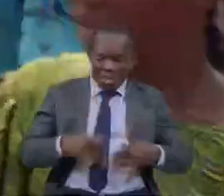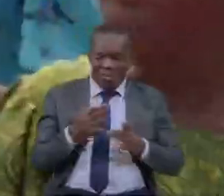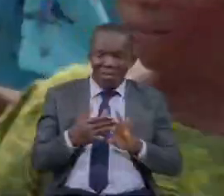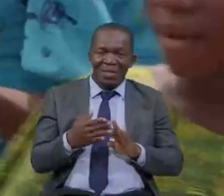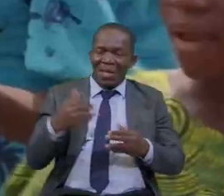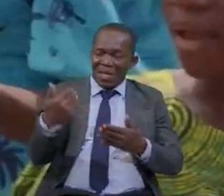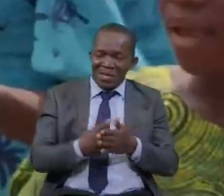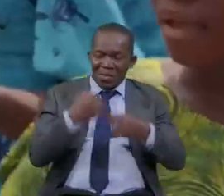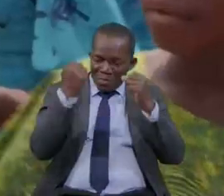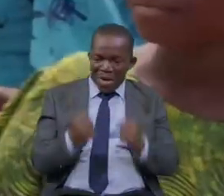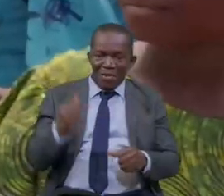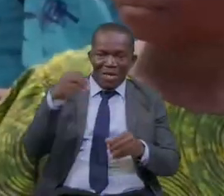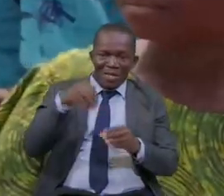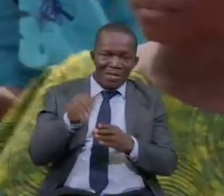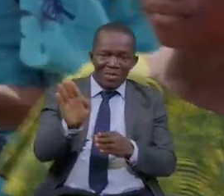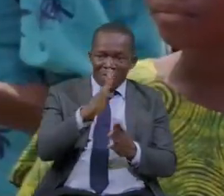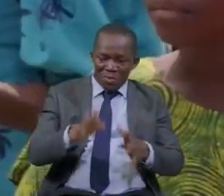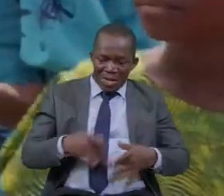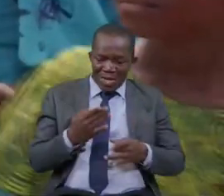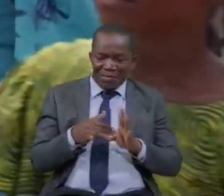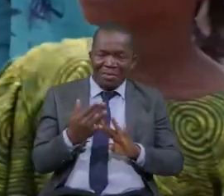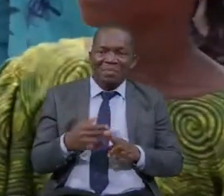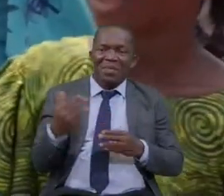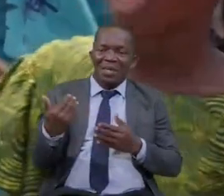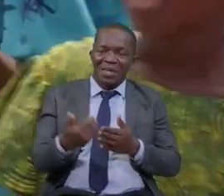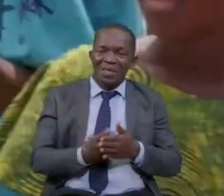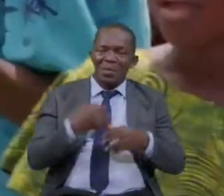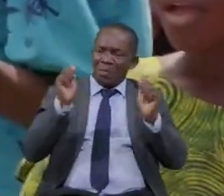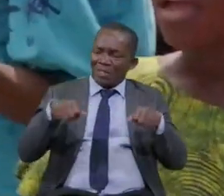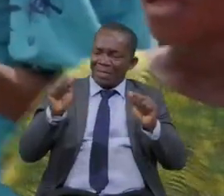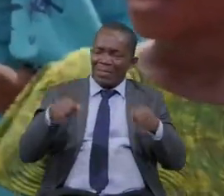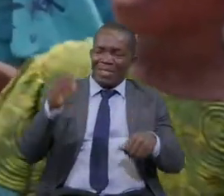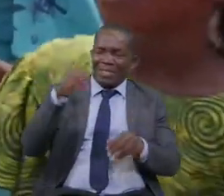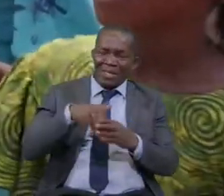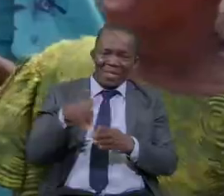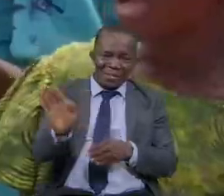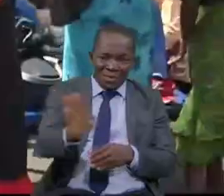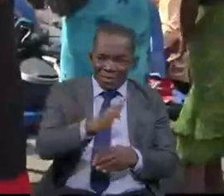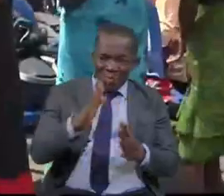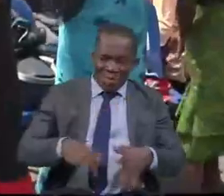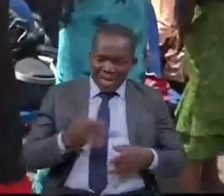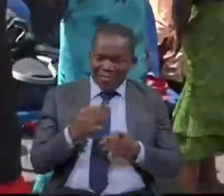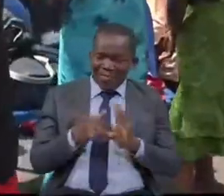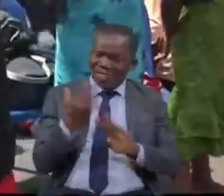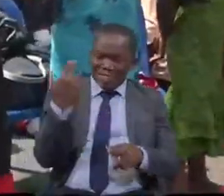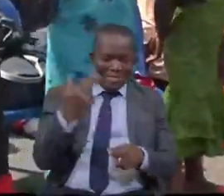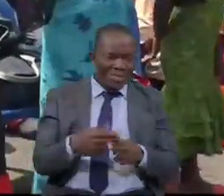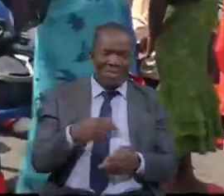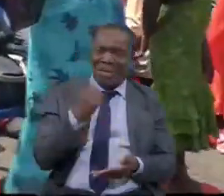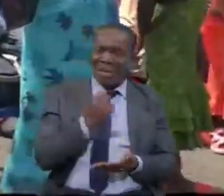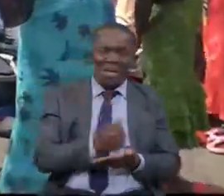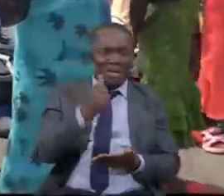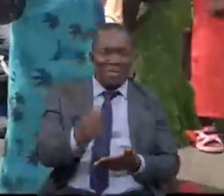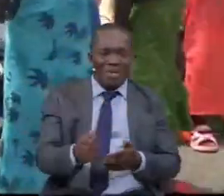vie. Et une nouvelle possibilité dans ta vie, au nom de Jésus. Lève